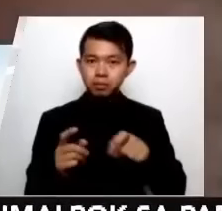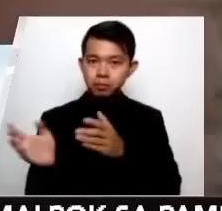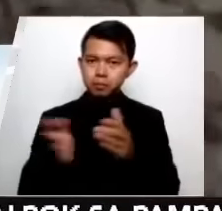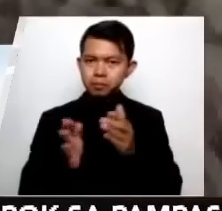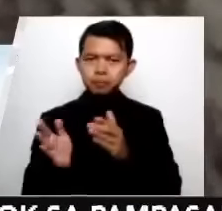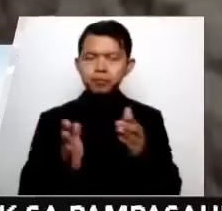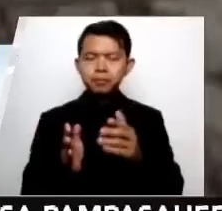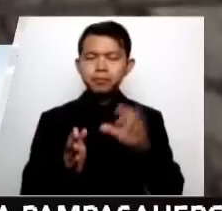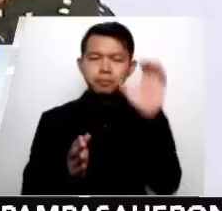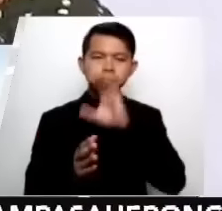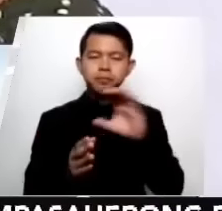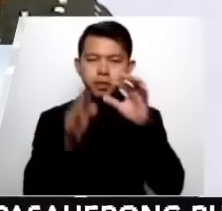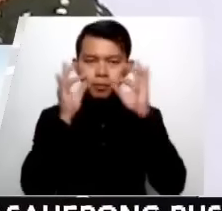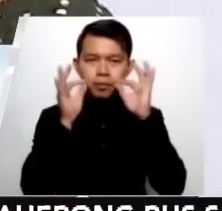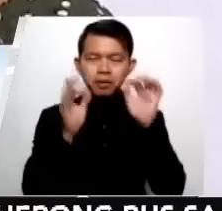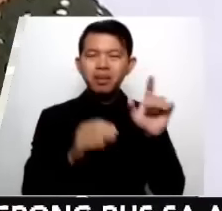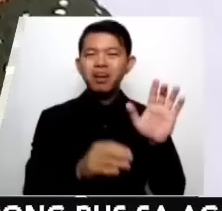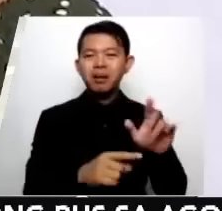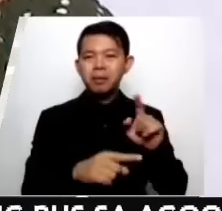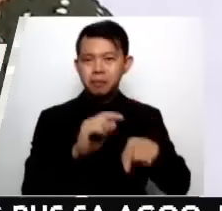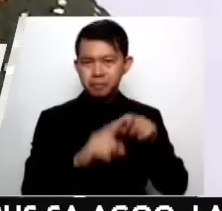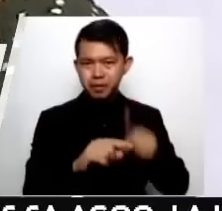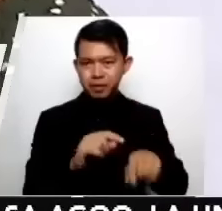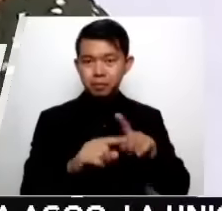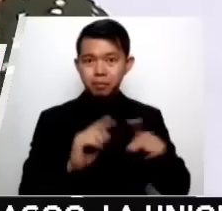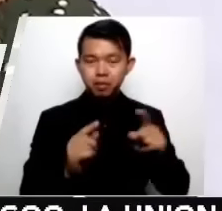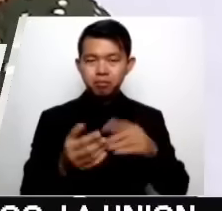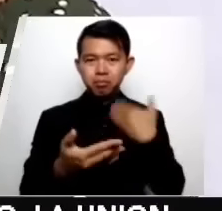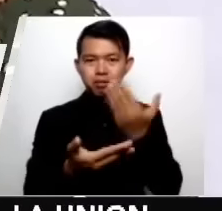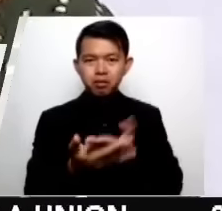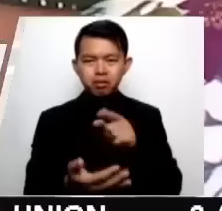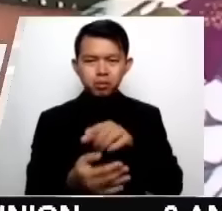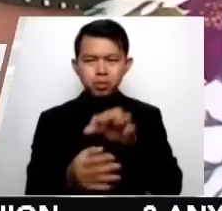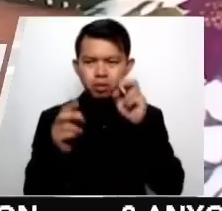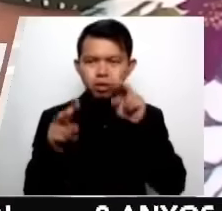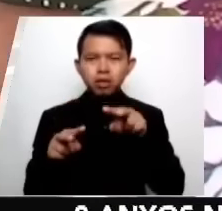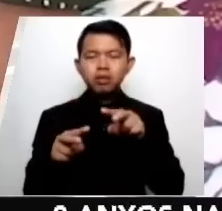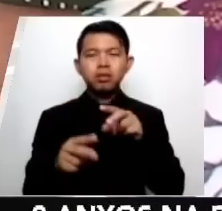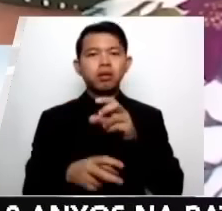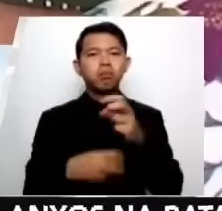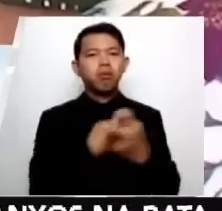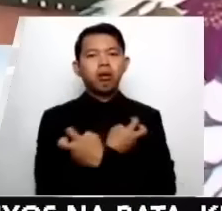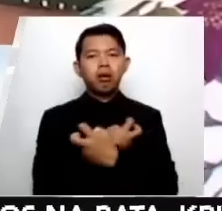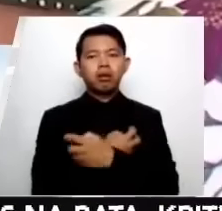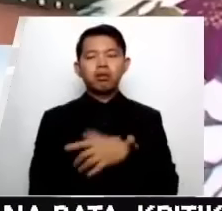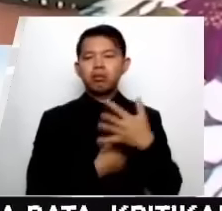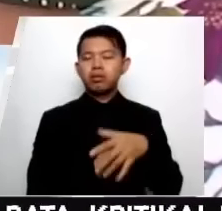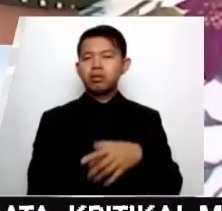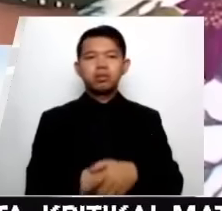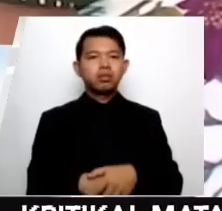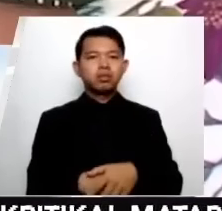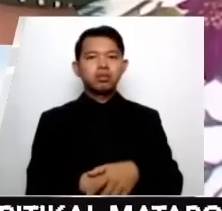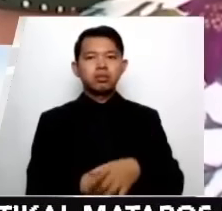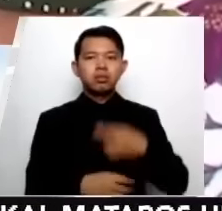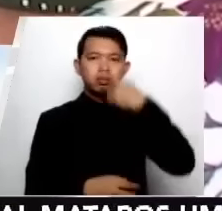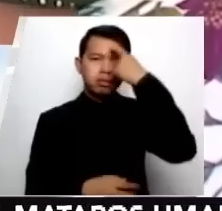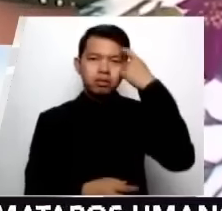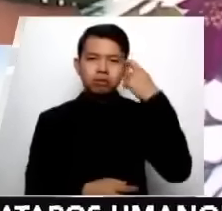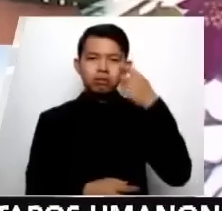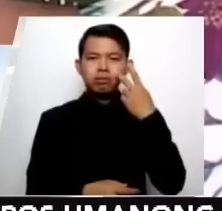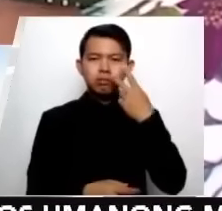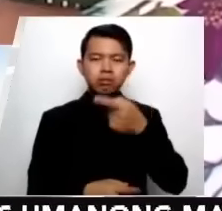pusa ng kanyang kaibigan. Parang hindi na pumaalis sa isip ko yung mga buto. Kung kumakain na ng everyday, hindi kayang kakain ng dalawang